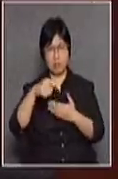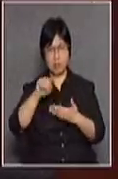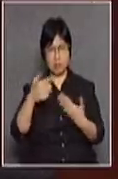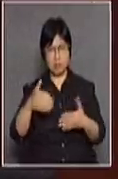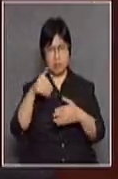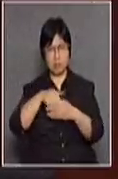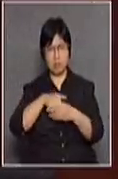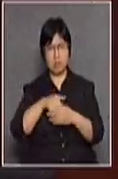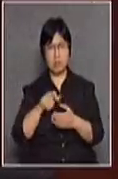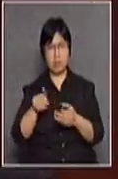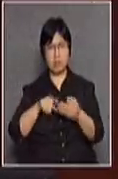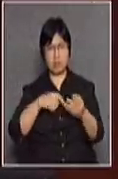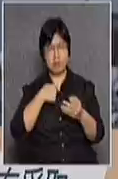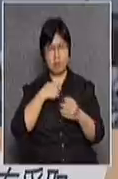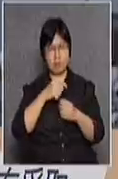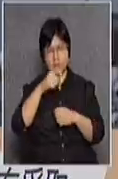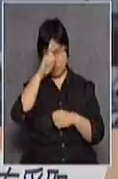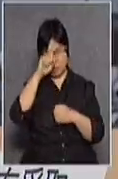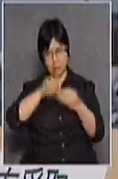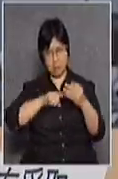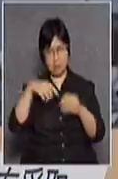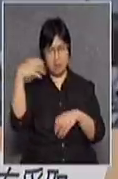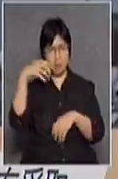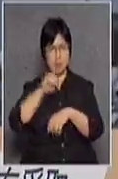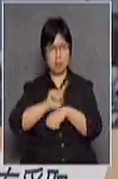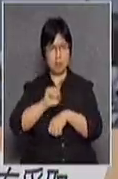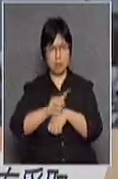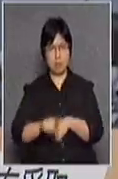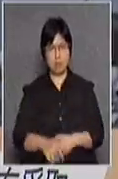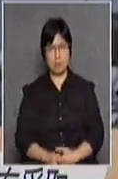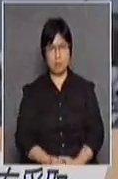決。梁國雄議員要求記名表決，表決鐘響一分鐘。